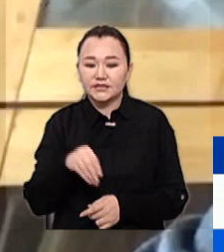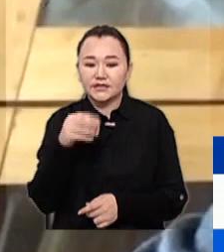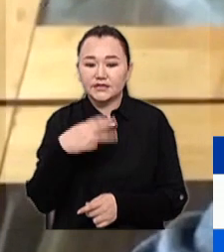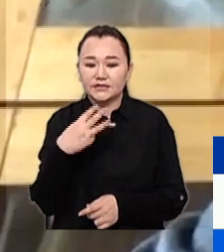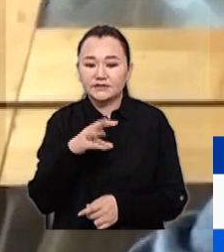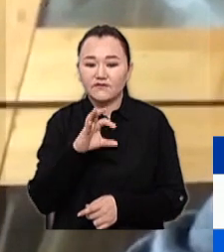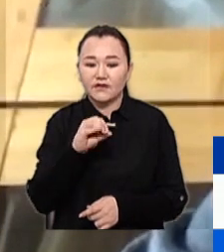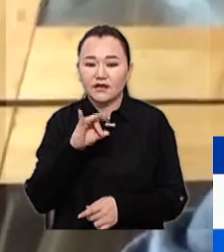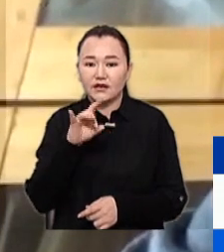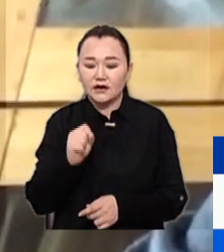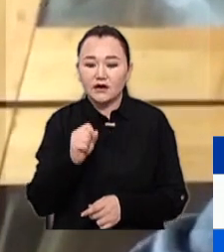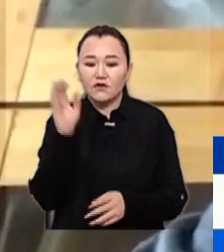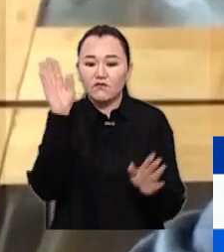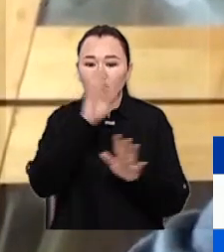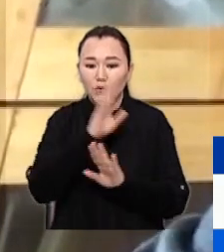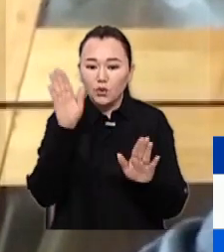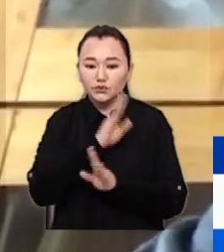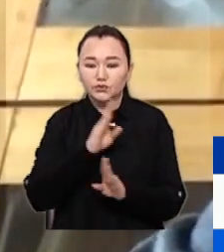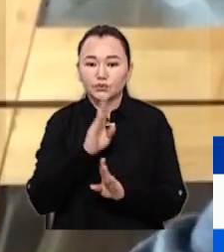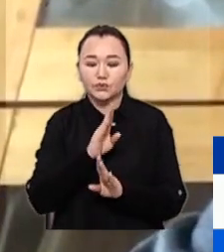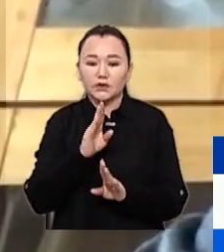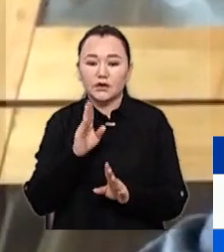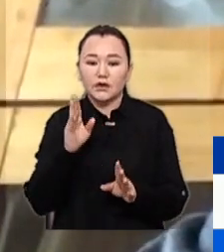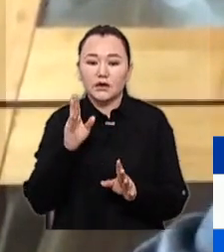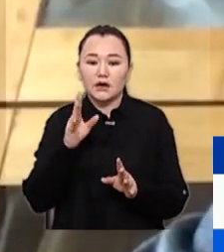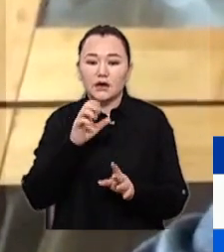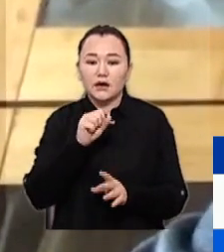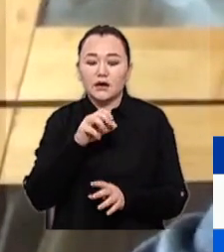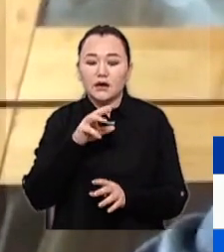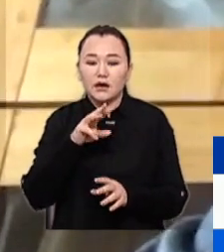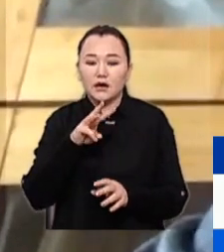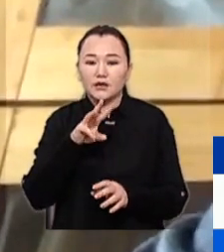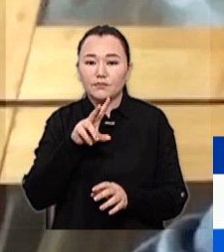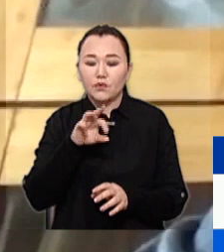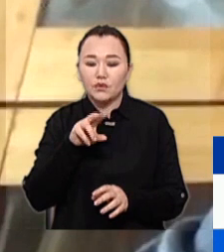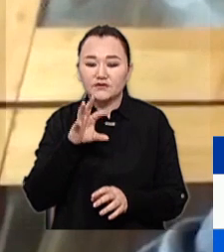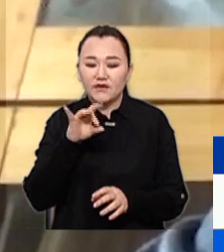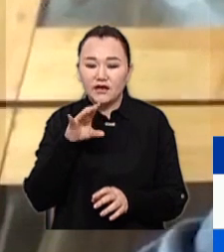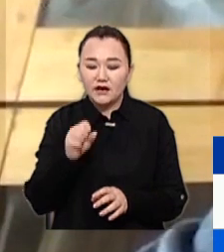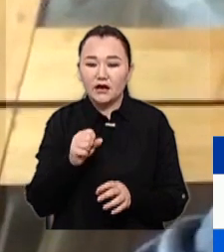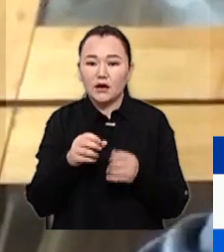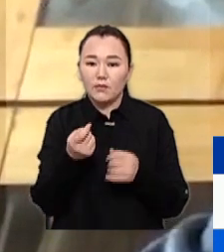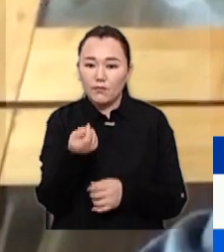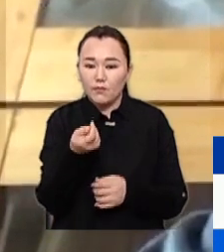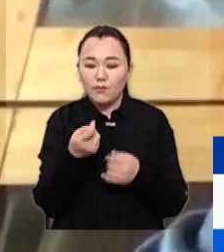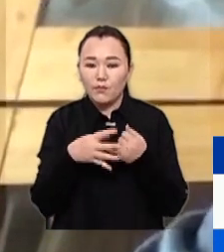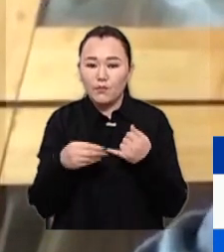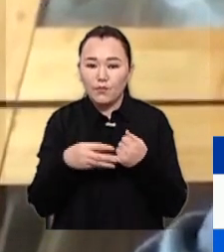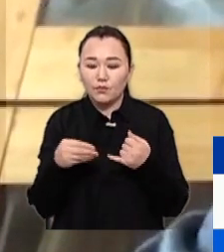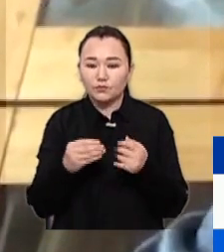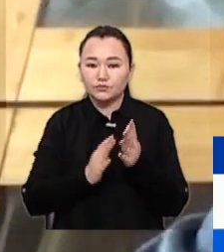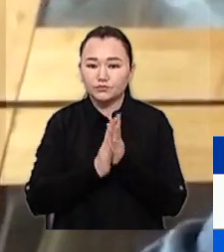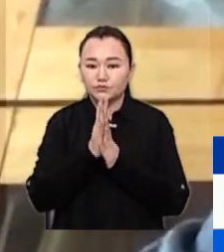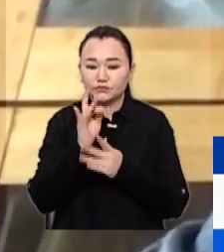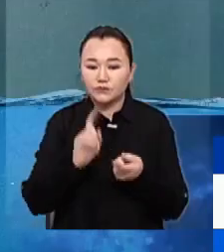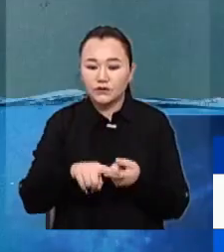сферы – воздух, в атмосферу, на почву, а также